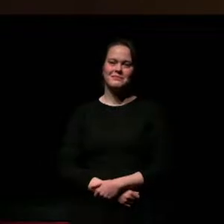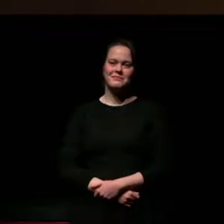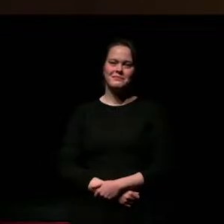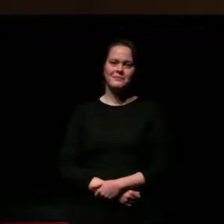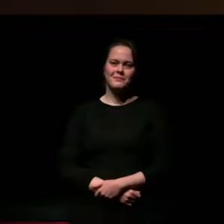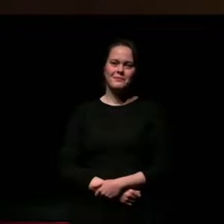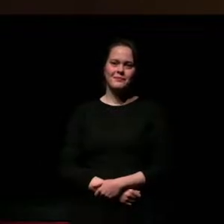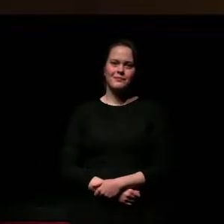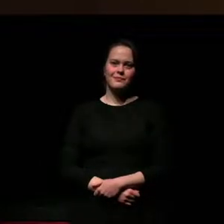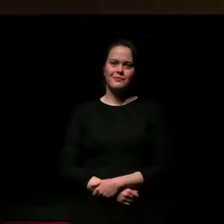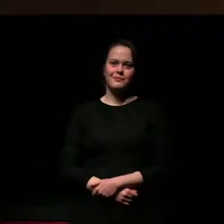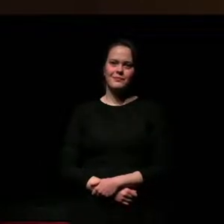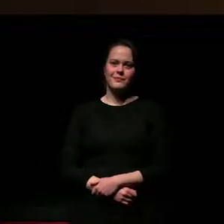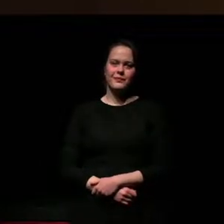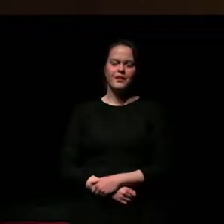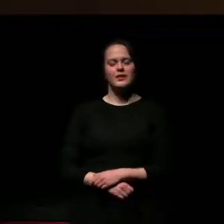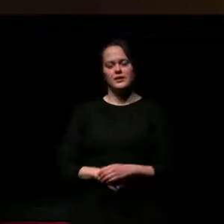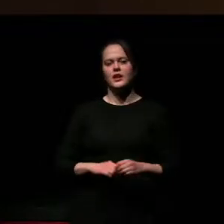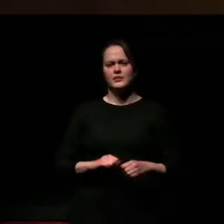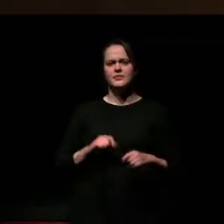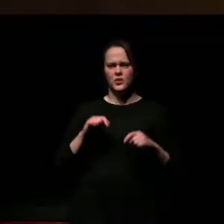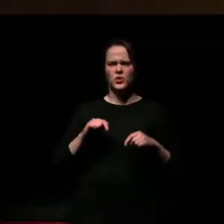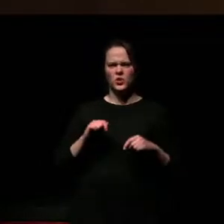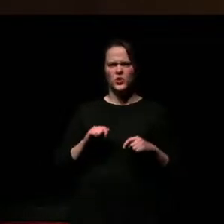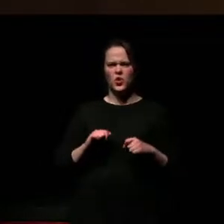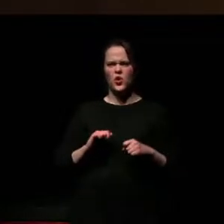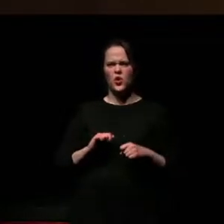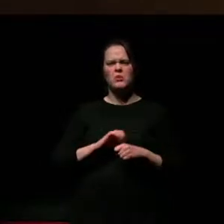Vi er jo i en pandemi, og det har jo vært...